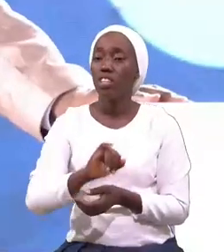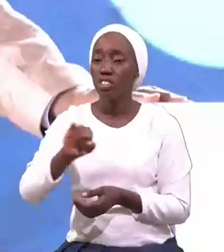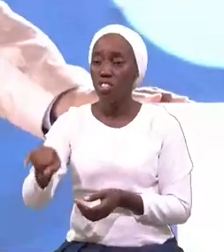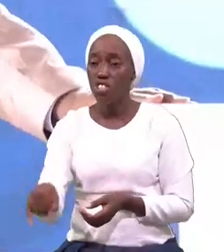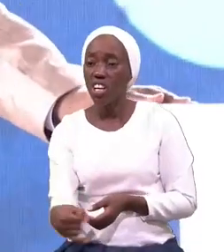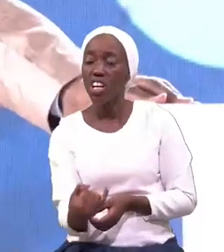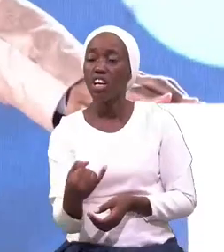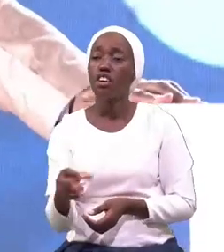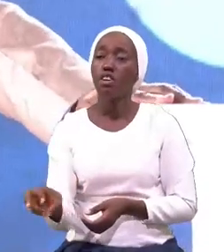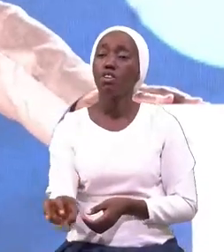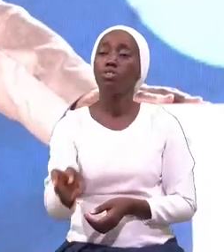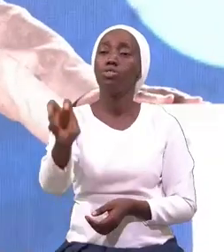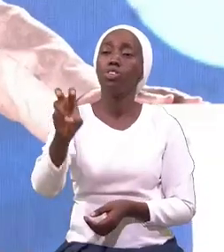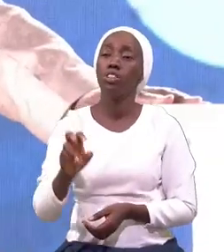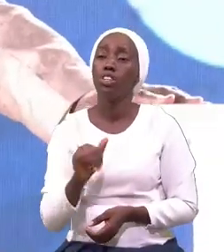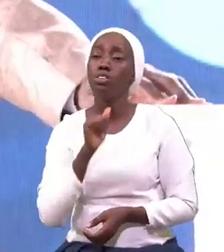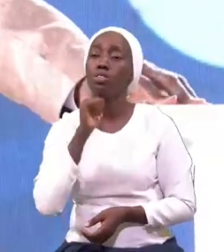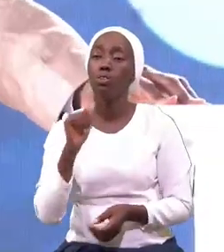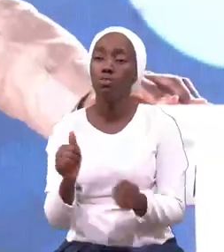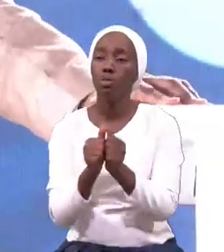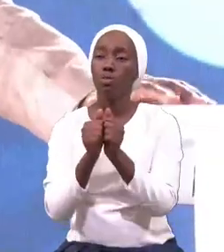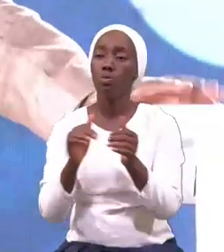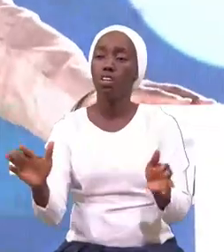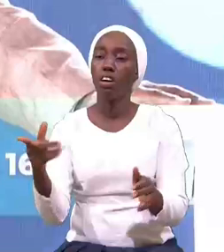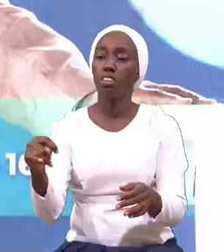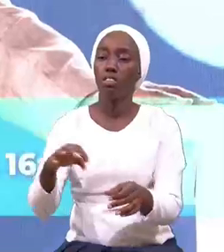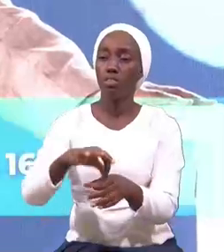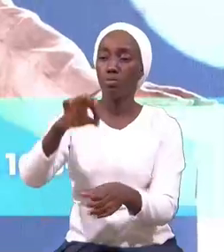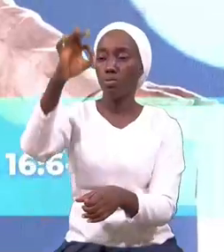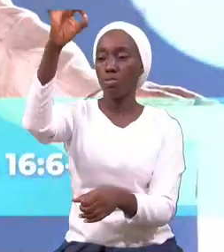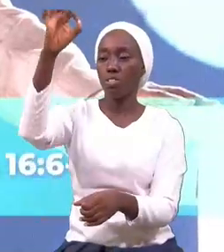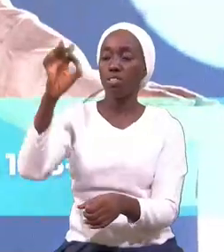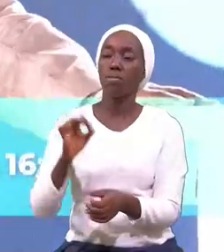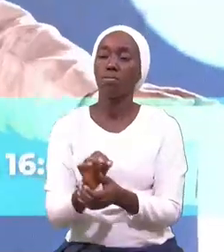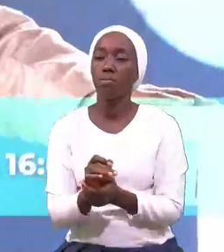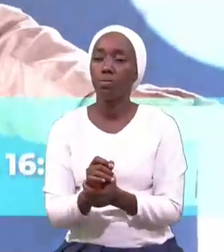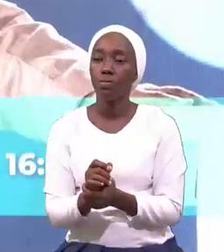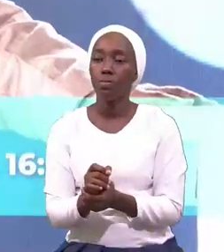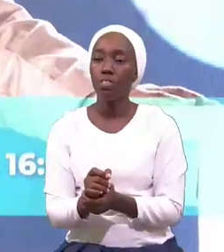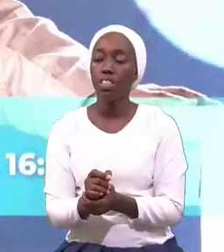Le J, c'est ne voyagez pas sans l'esprit.